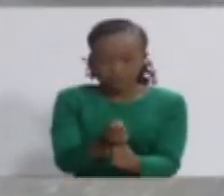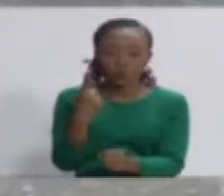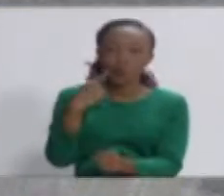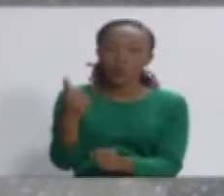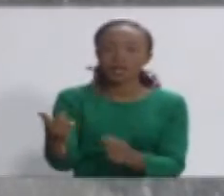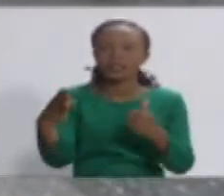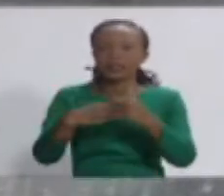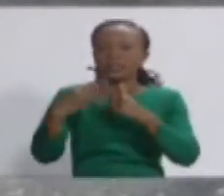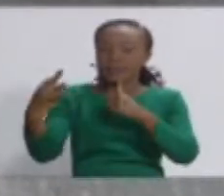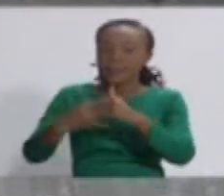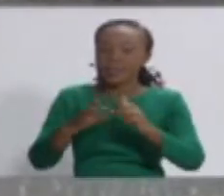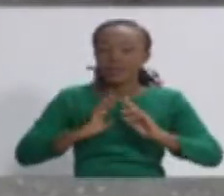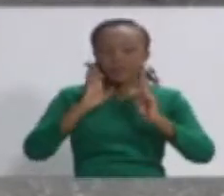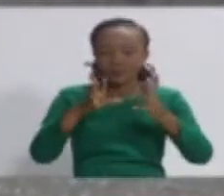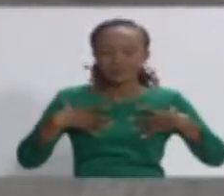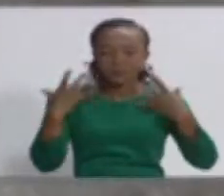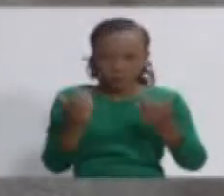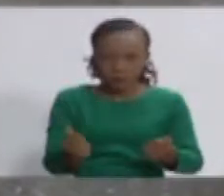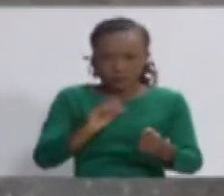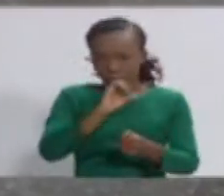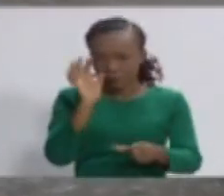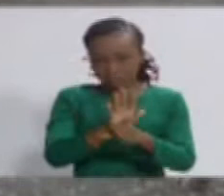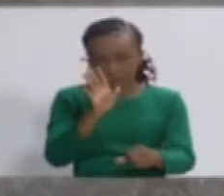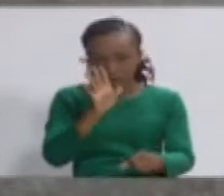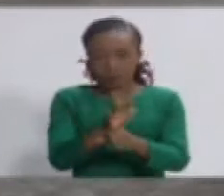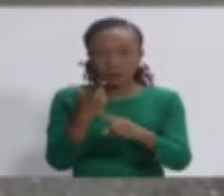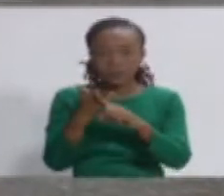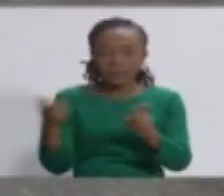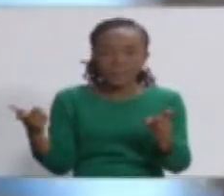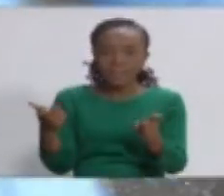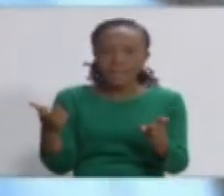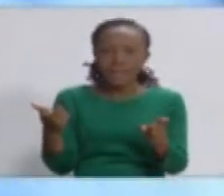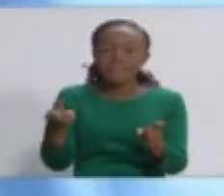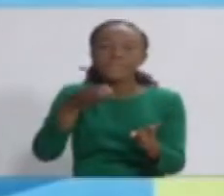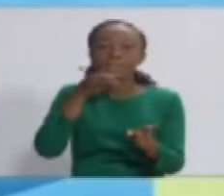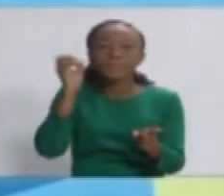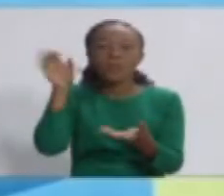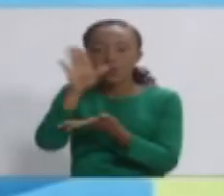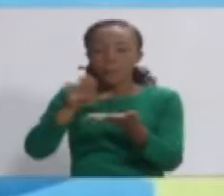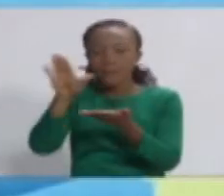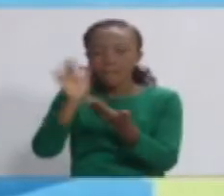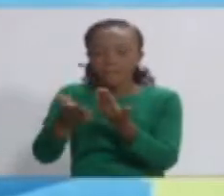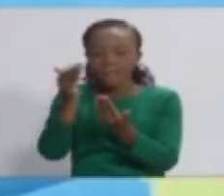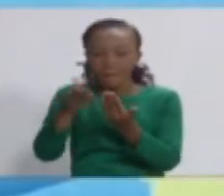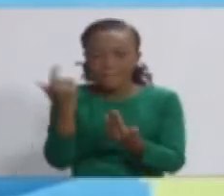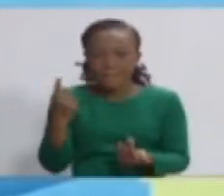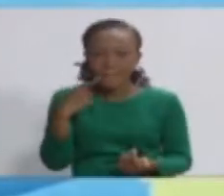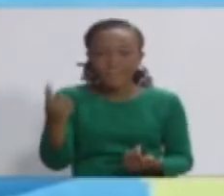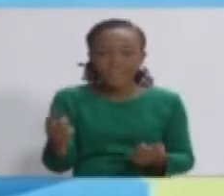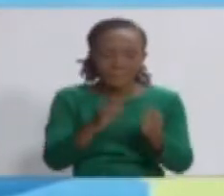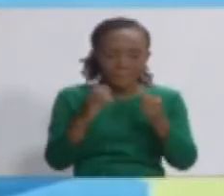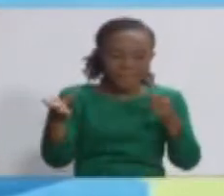198 hata hivyo wameripotiwa kupona, huku wengi wao wakiwa wale wa mpango wa matibabu ya nyumbani. From this number,